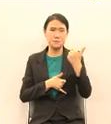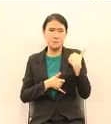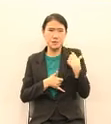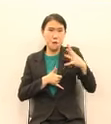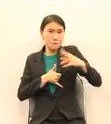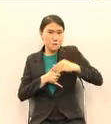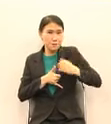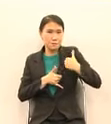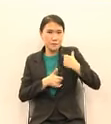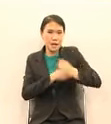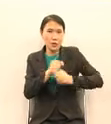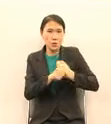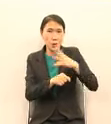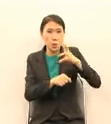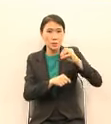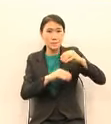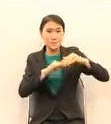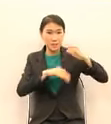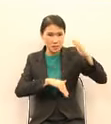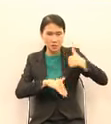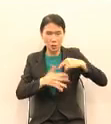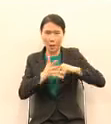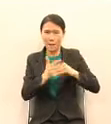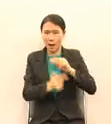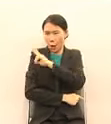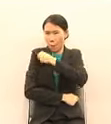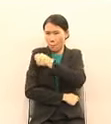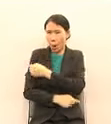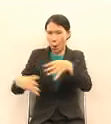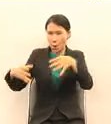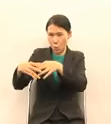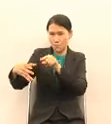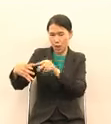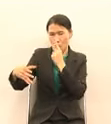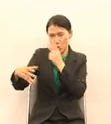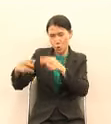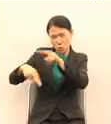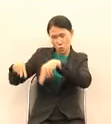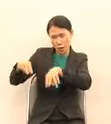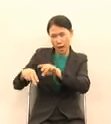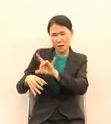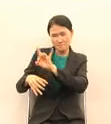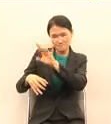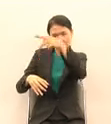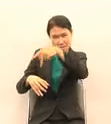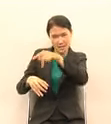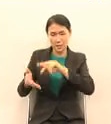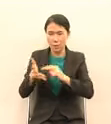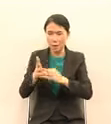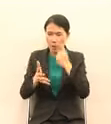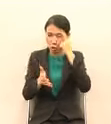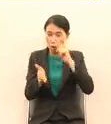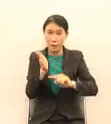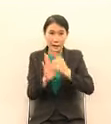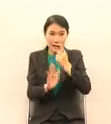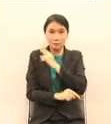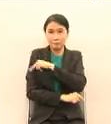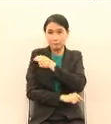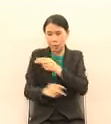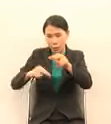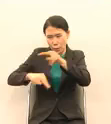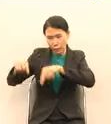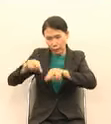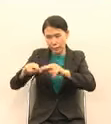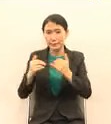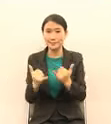ดูแลพิเศษหมายความว่ากลุ่มนี้จะเริ่มได้รับยาในการรักษาซึ่งขณะนี้เนี่ยเราก็ยอ